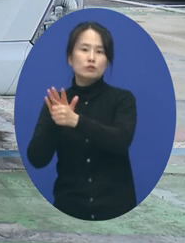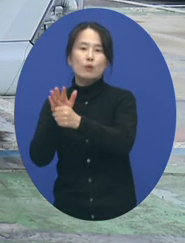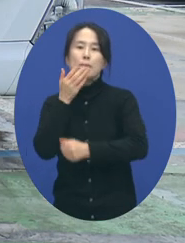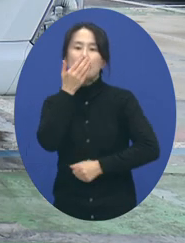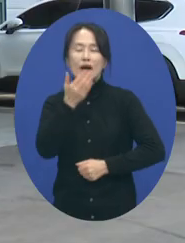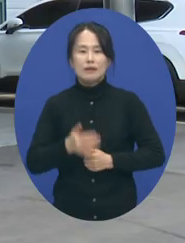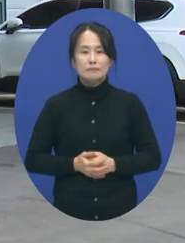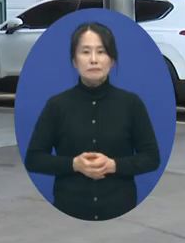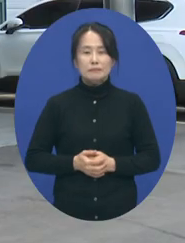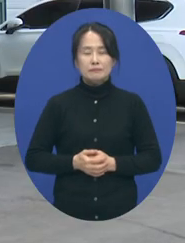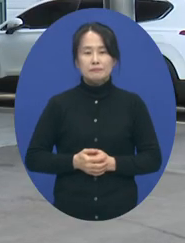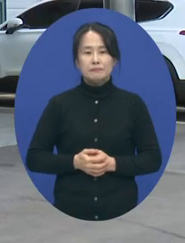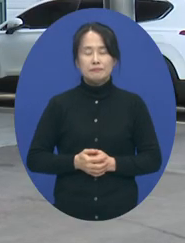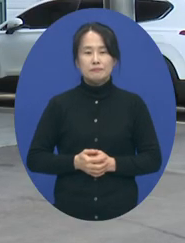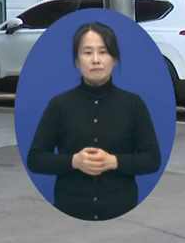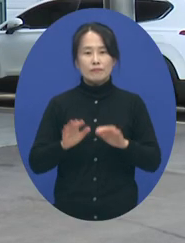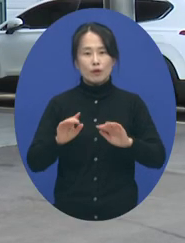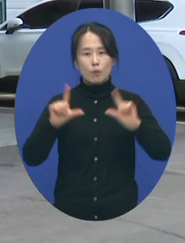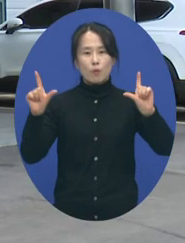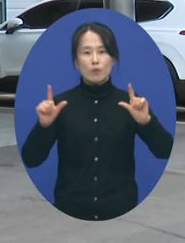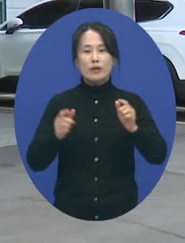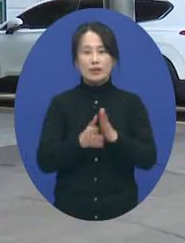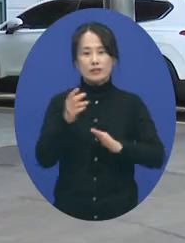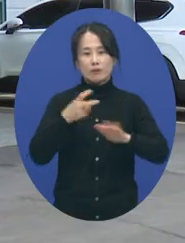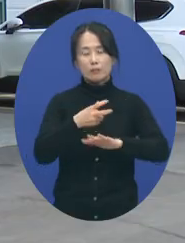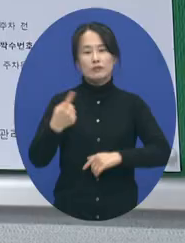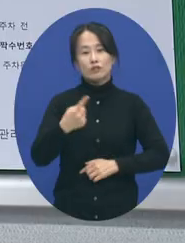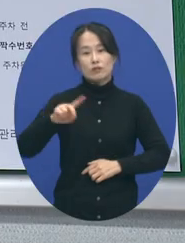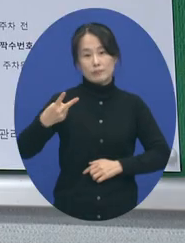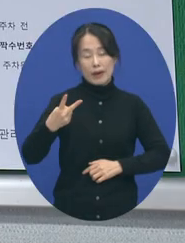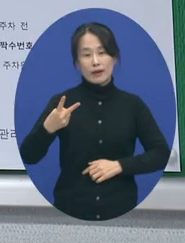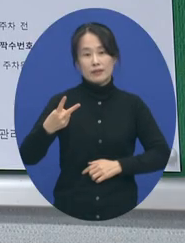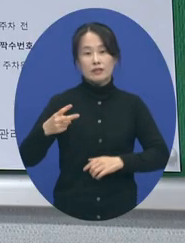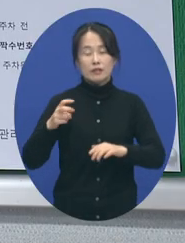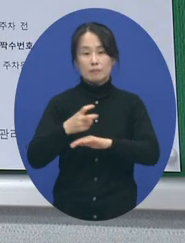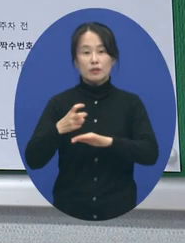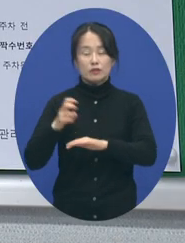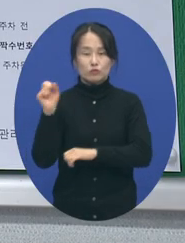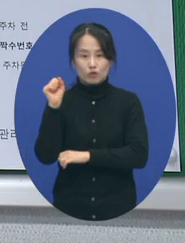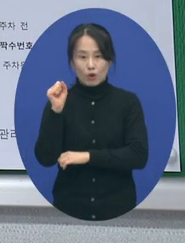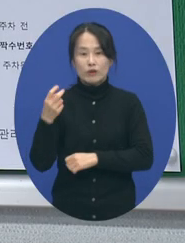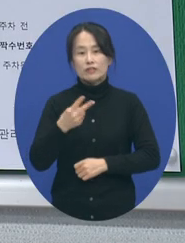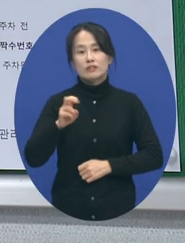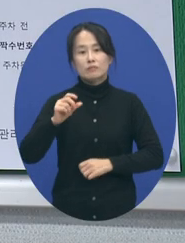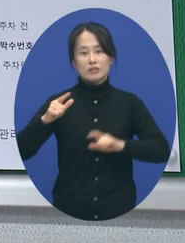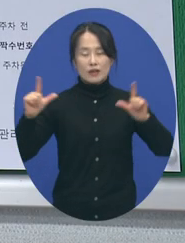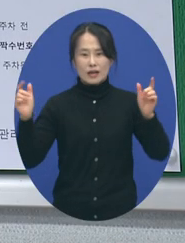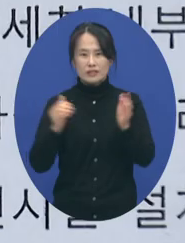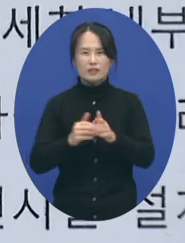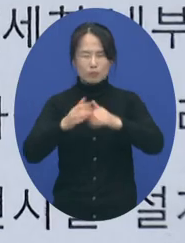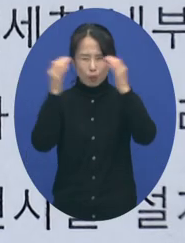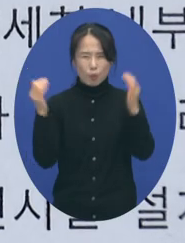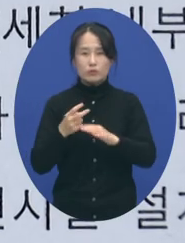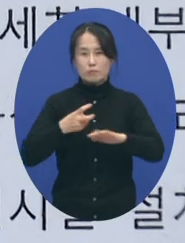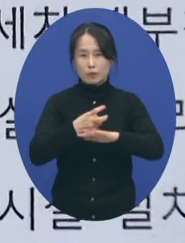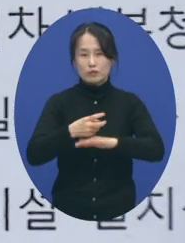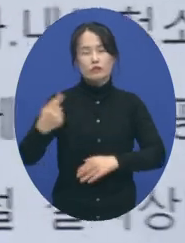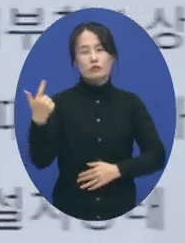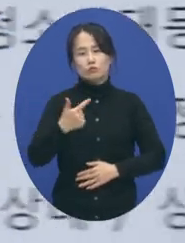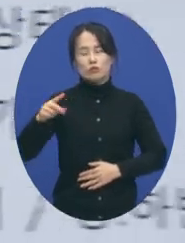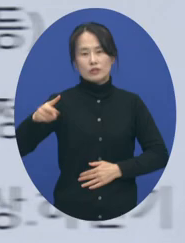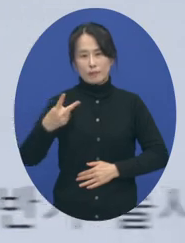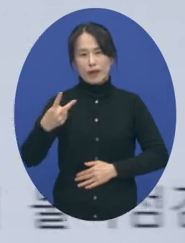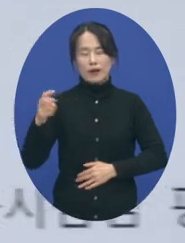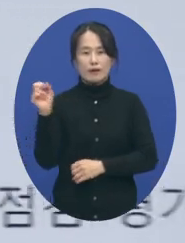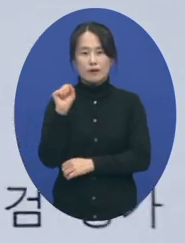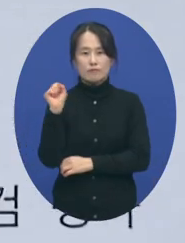됩니다. 도는 올해 시내버스 1,200대를 시작으로 2027년까지 도내 전체 시내버스 6,200여